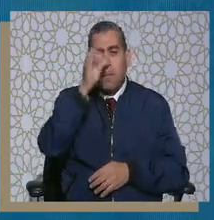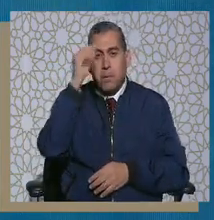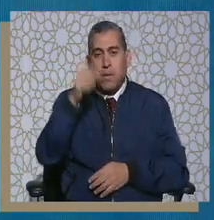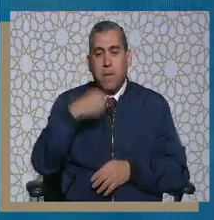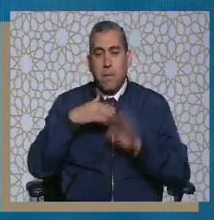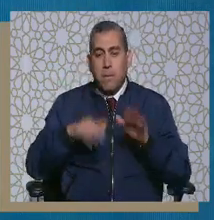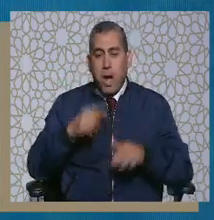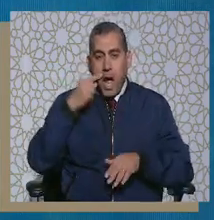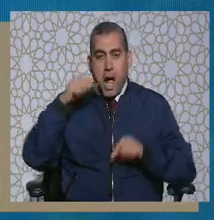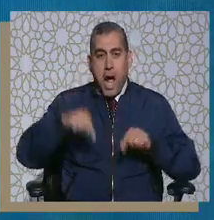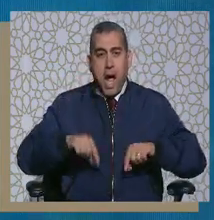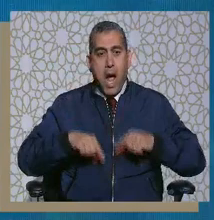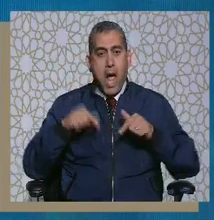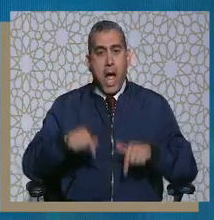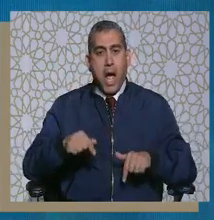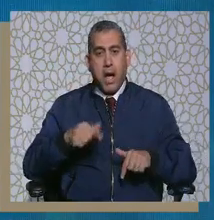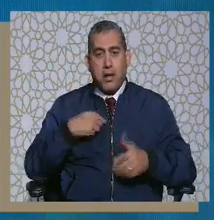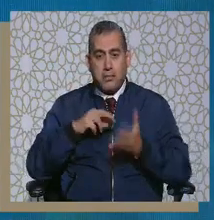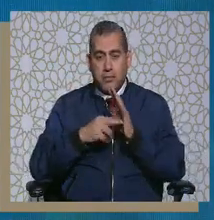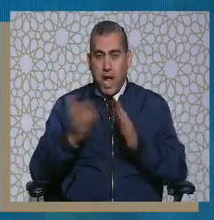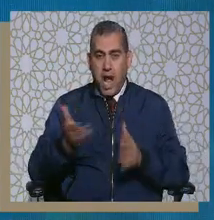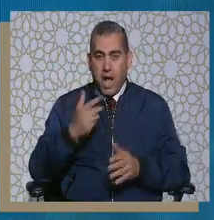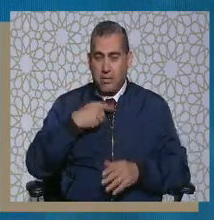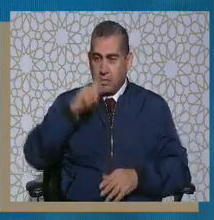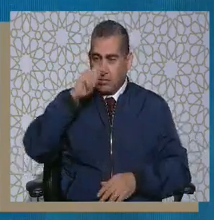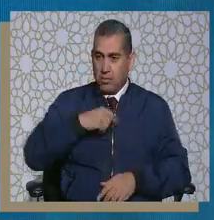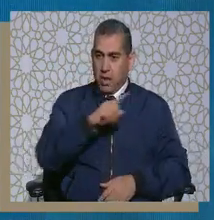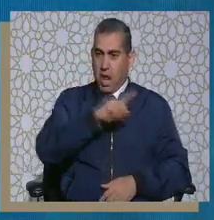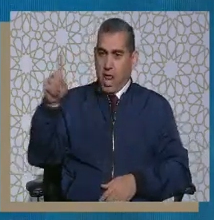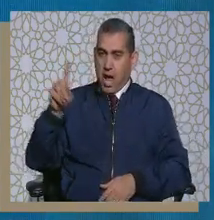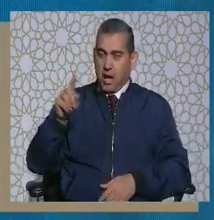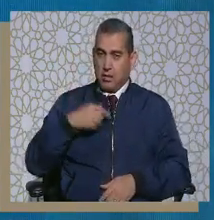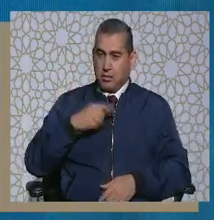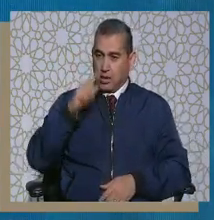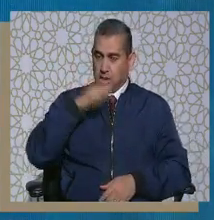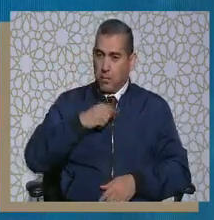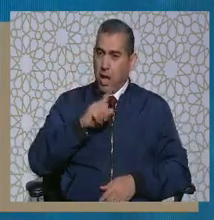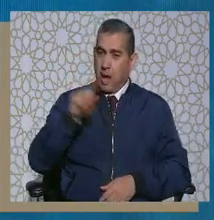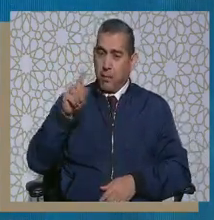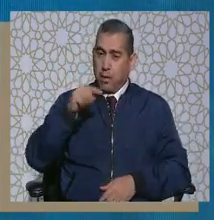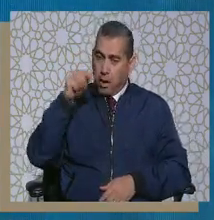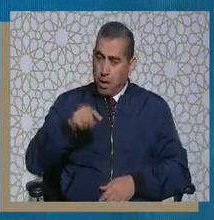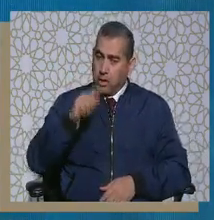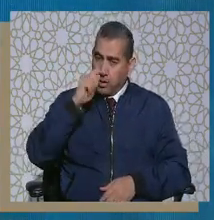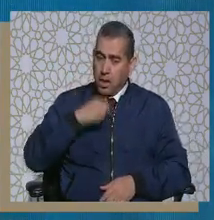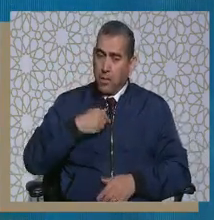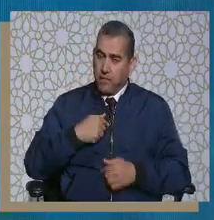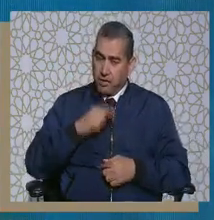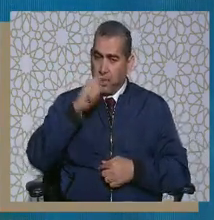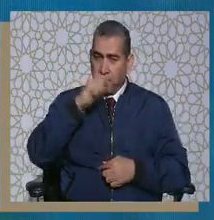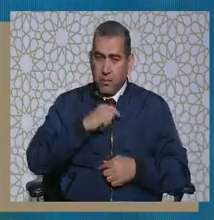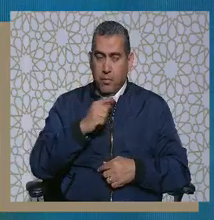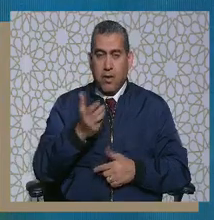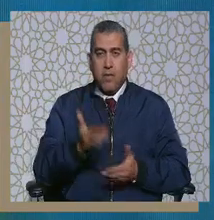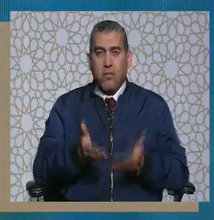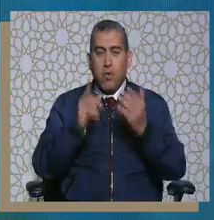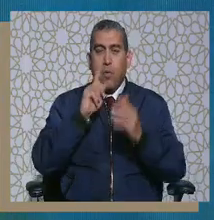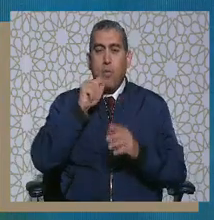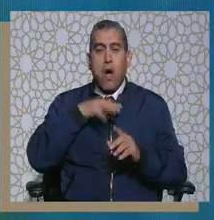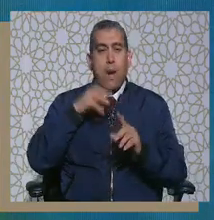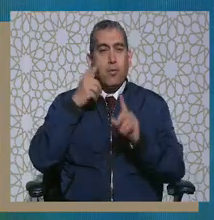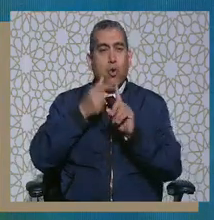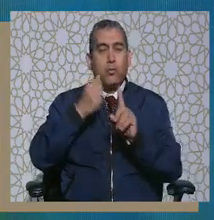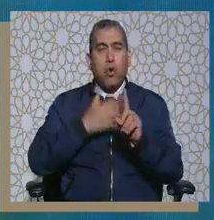في الحياه ان انا ماحدش يقدر يظلمني لا ما ممكن يتظلم بابي انت وامي يا حبيبي